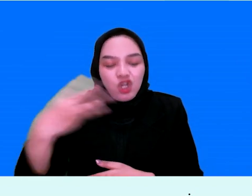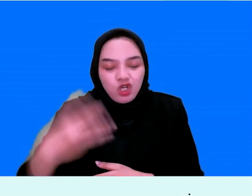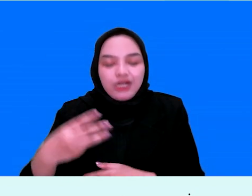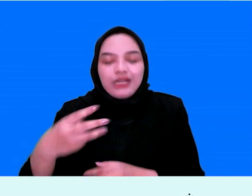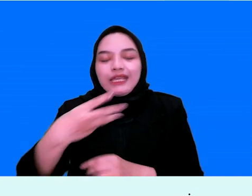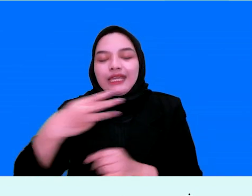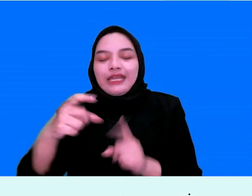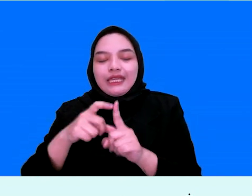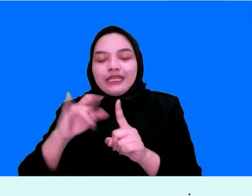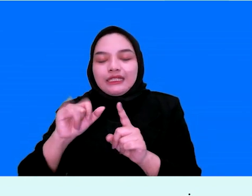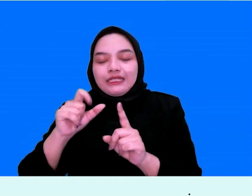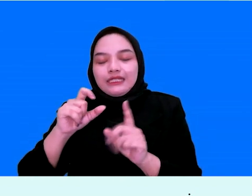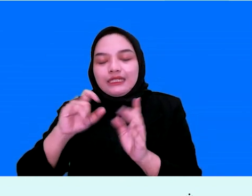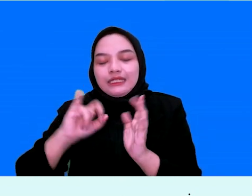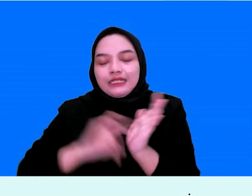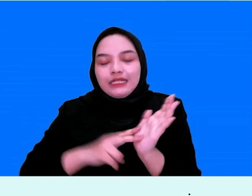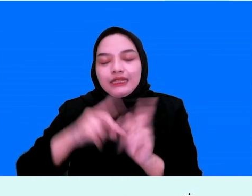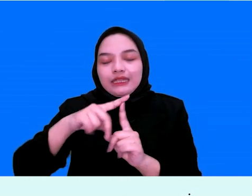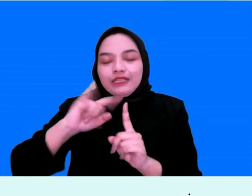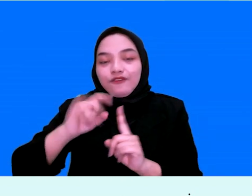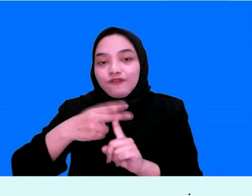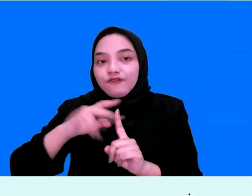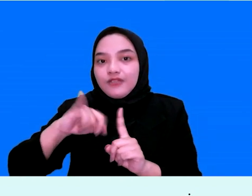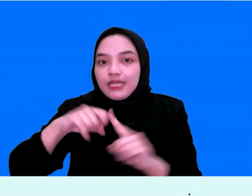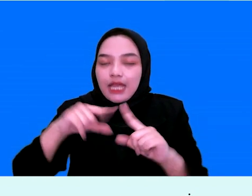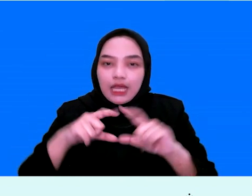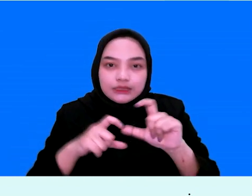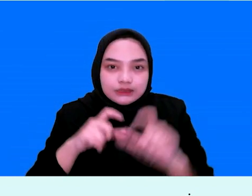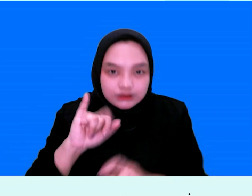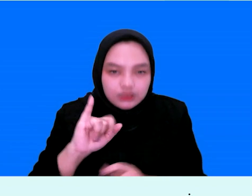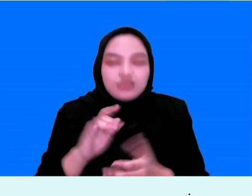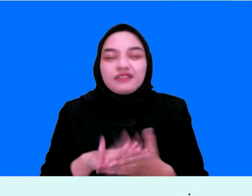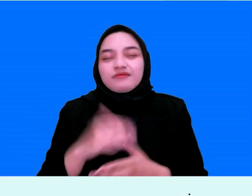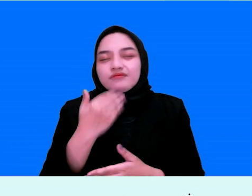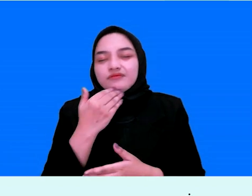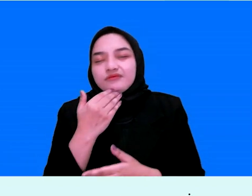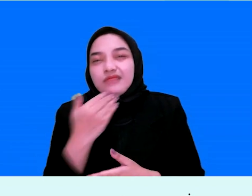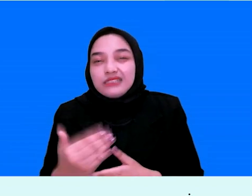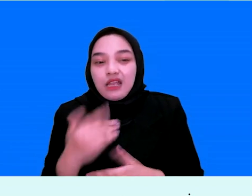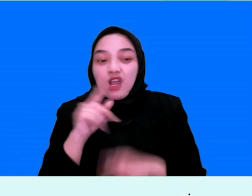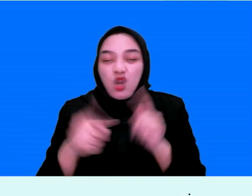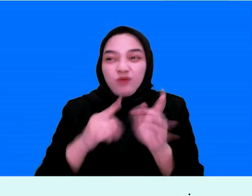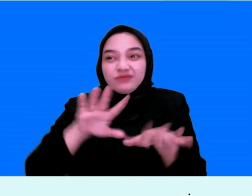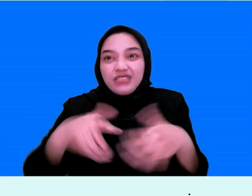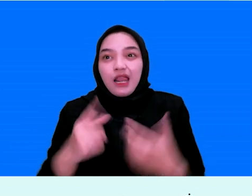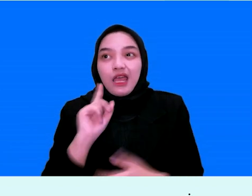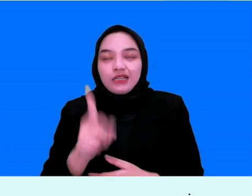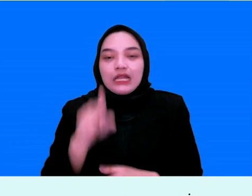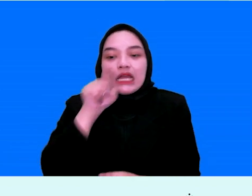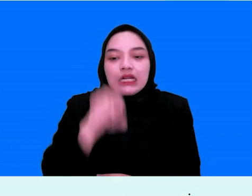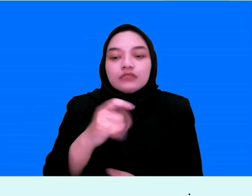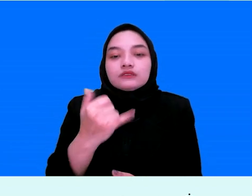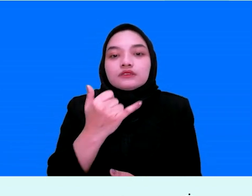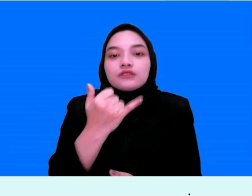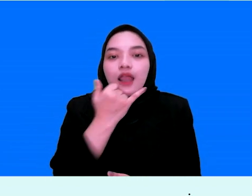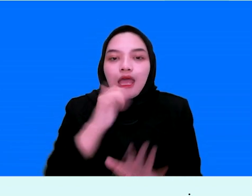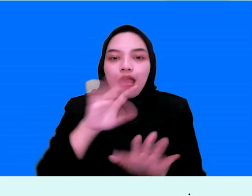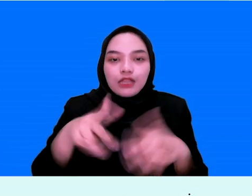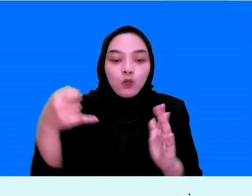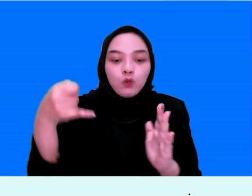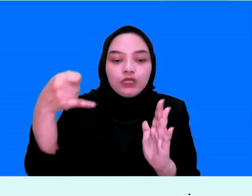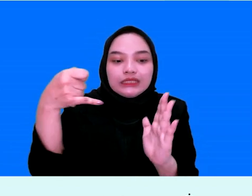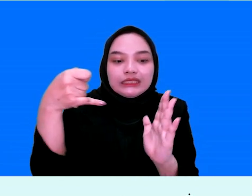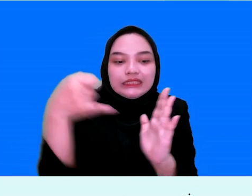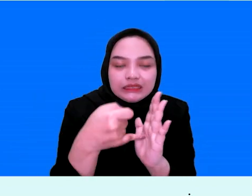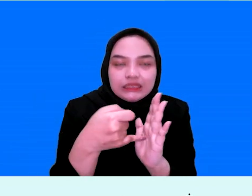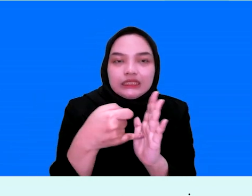impact high, di mana saat terjadi error, error message tidak programmatically associated dengan field yang mengalami kesalahan. Contohnya, misalnya